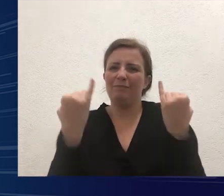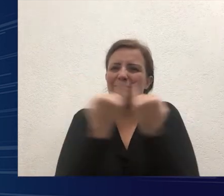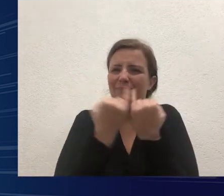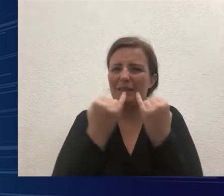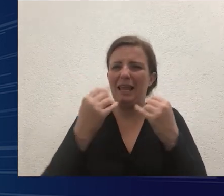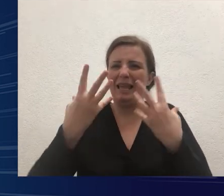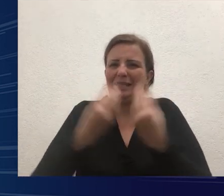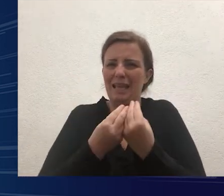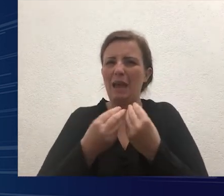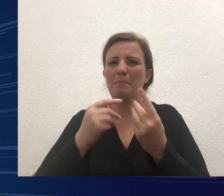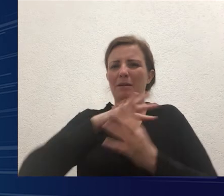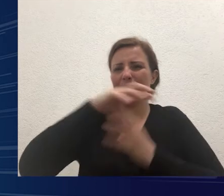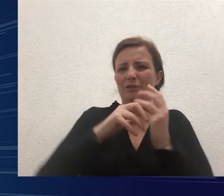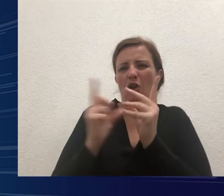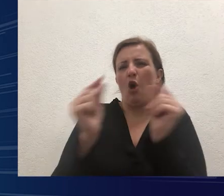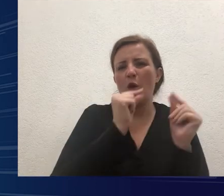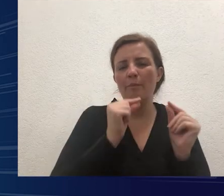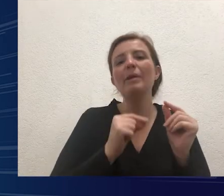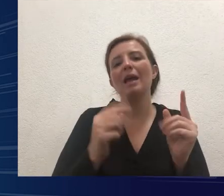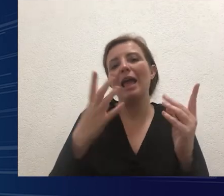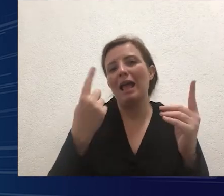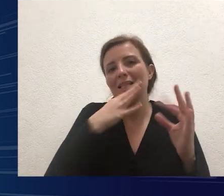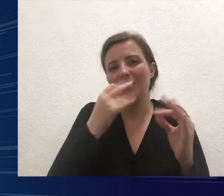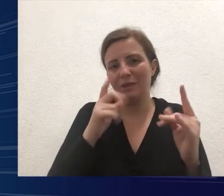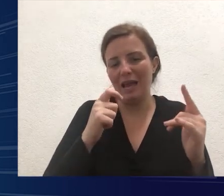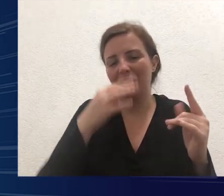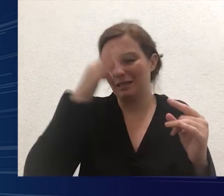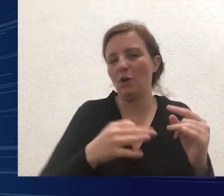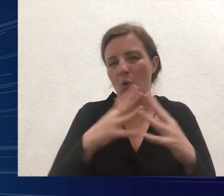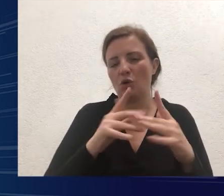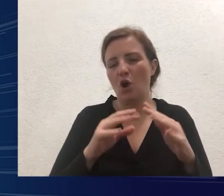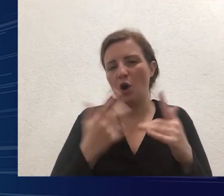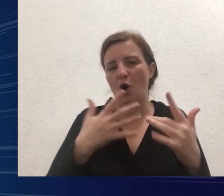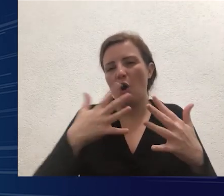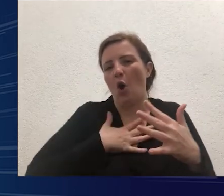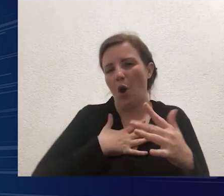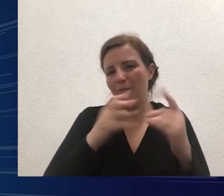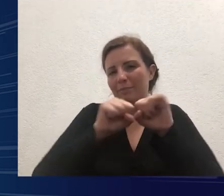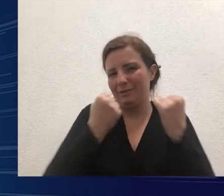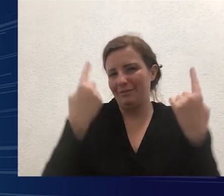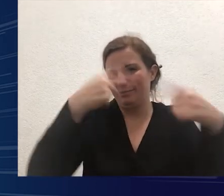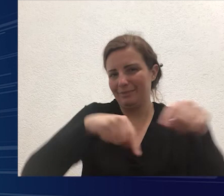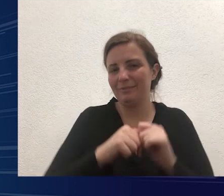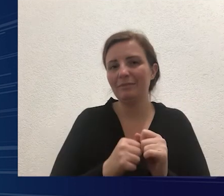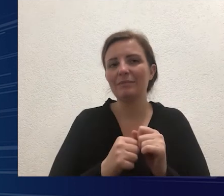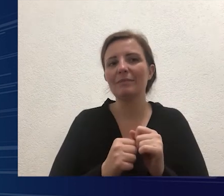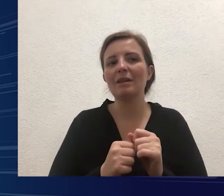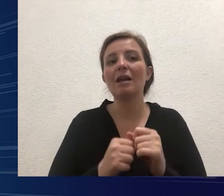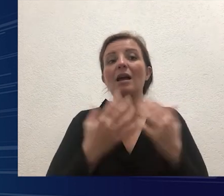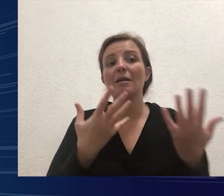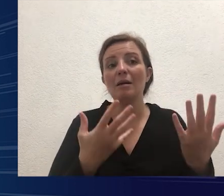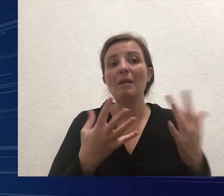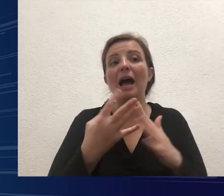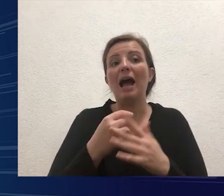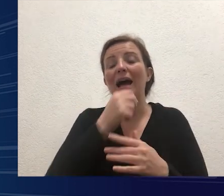è inevitabile ritenerla con causa dell'accaduto ma sarebbe anche da dire